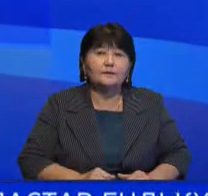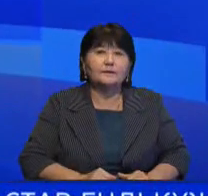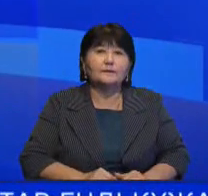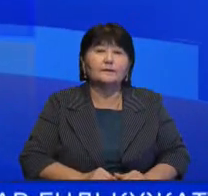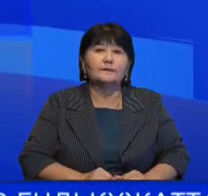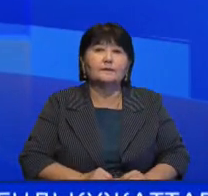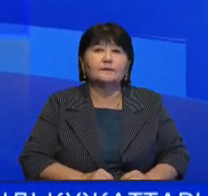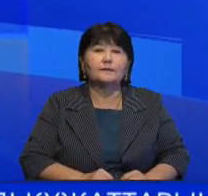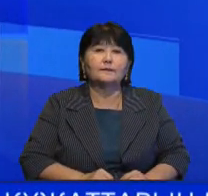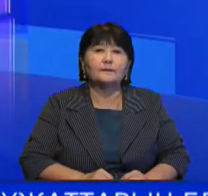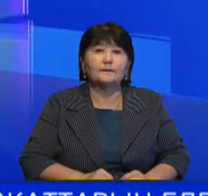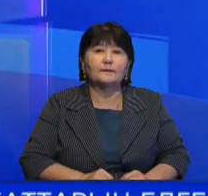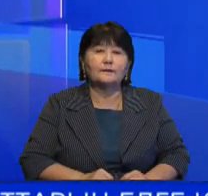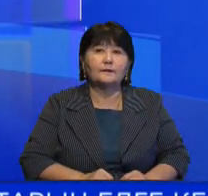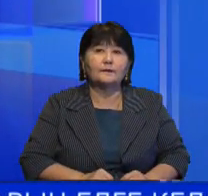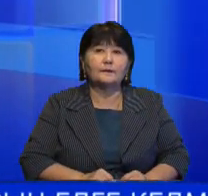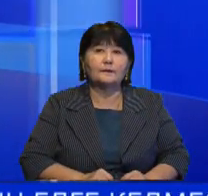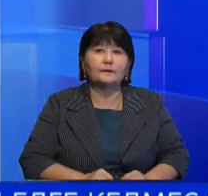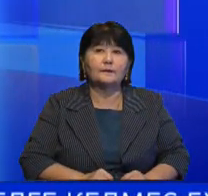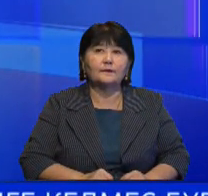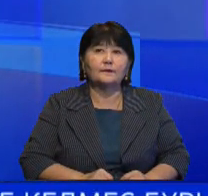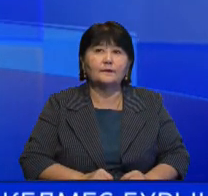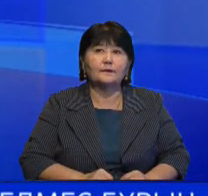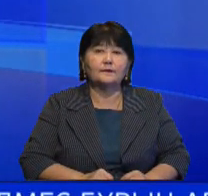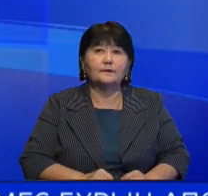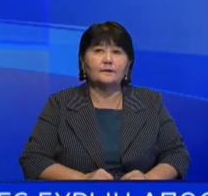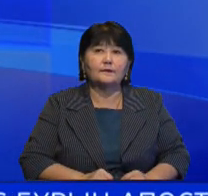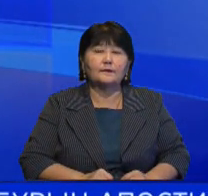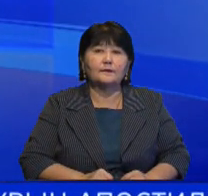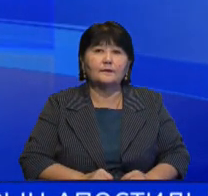Асыраулы, Санжар Мансұр, Төрехан Қожахметов, Қызылорда телеарнасы, Қармақшы ауданынан.